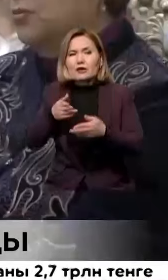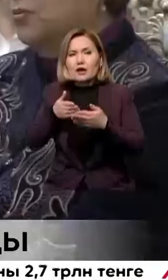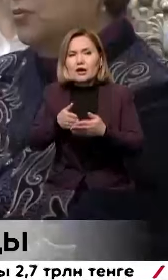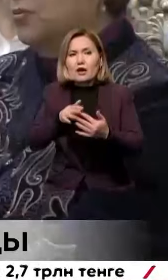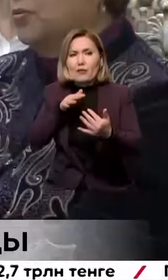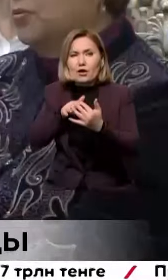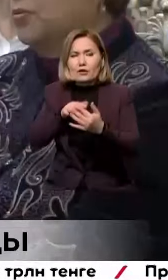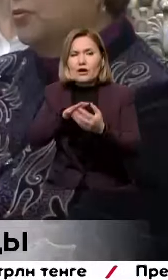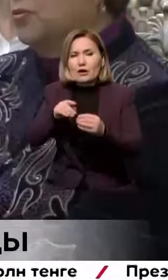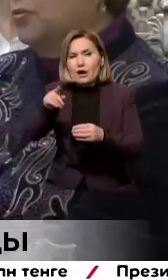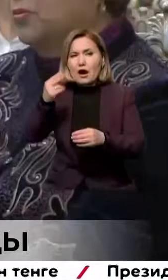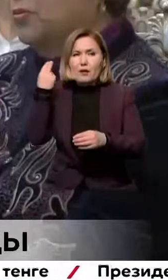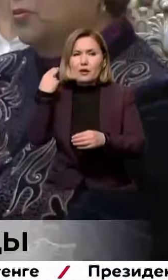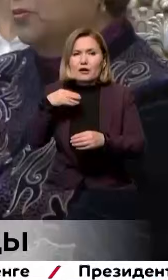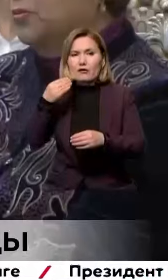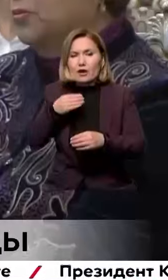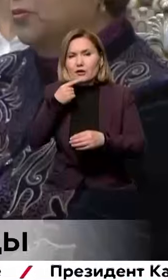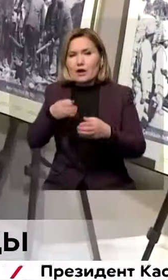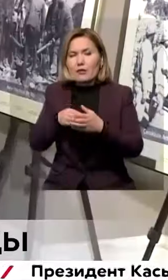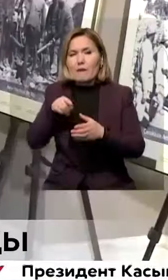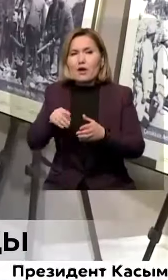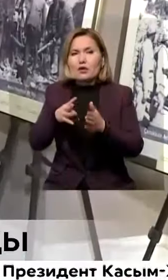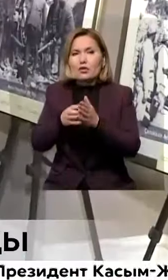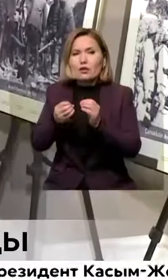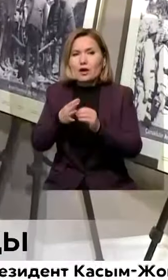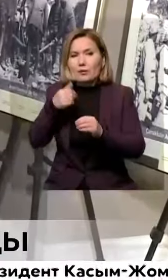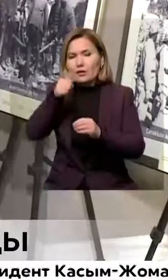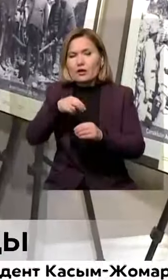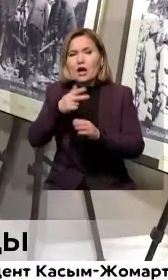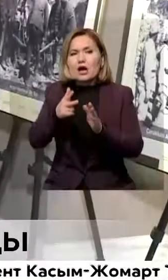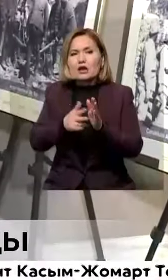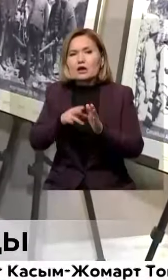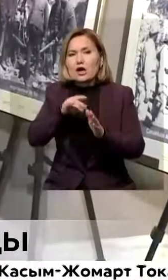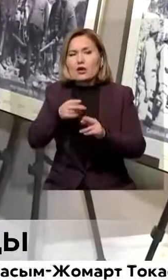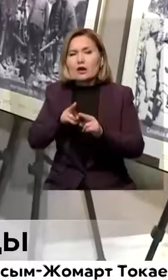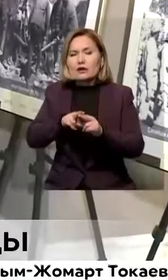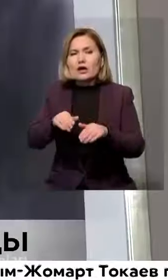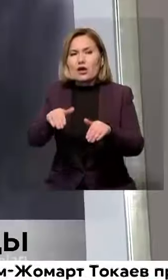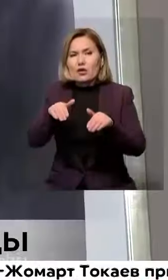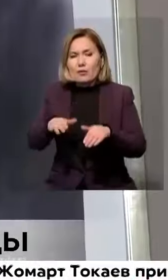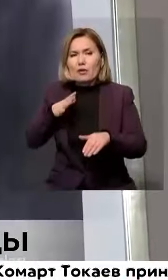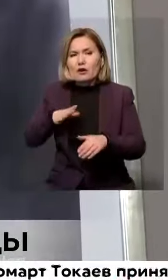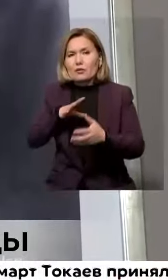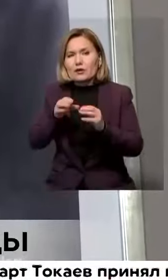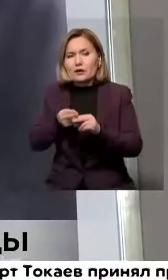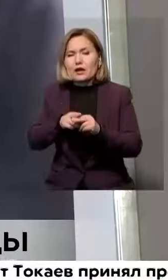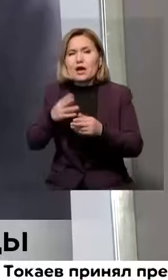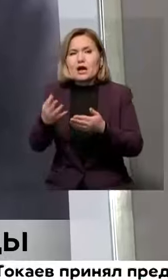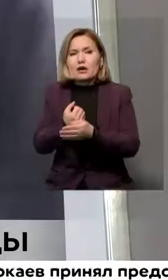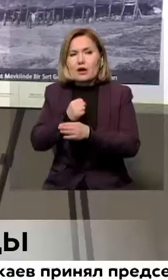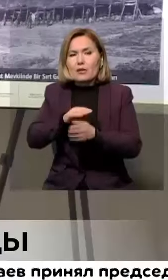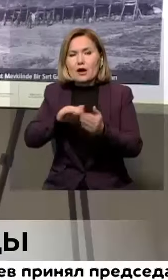алмаған британдық және француздық сарбаздар 1915 жылы 18 наурызда шегінуге мәжбүр болған. Осы жеңістен